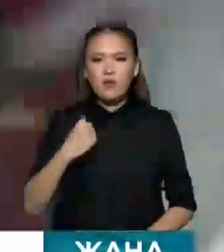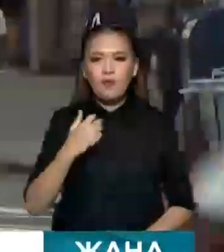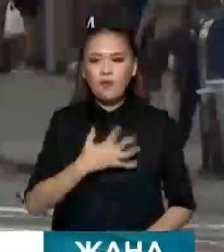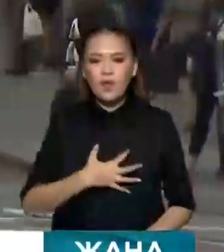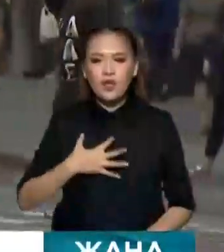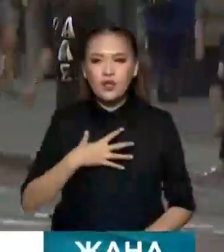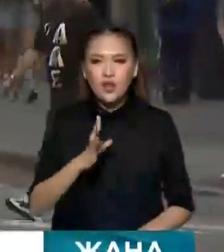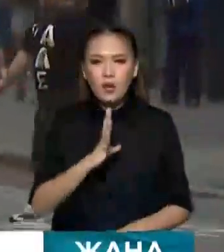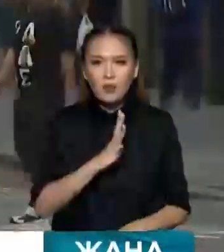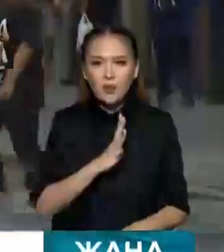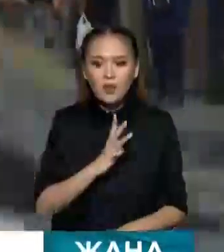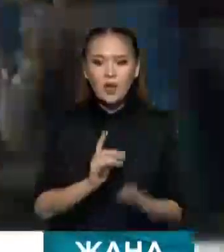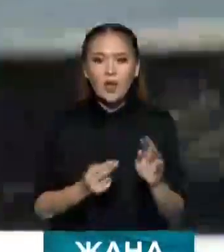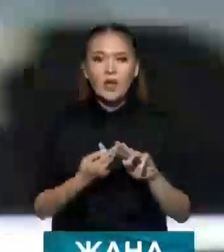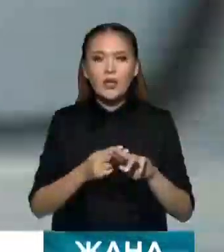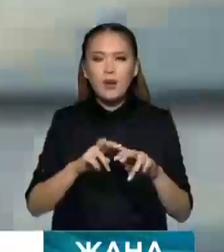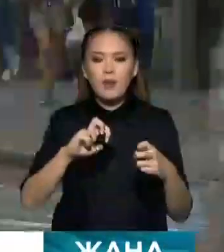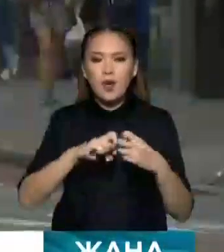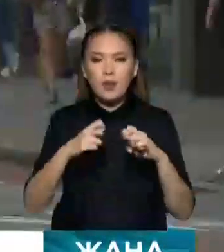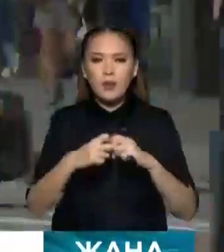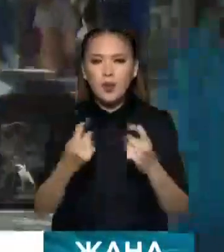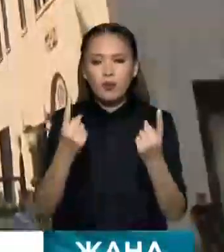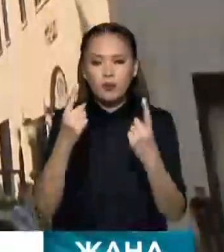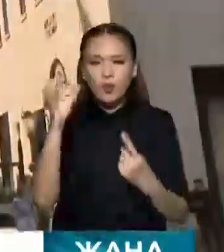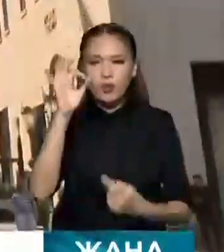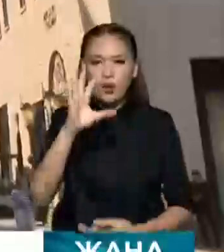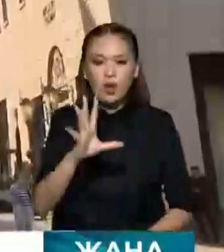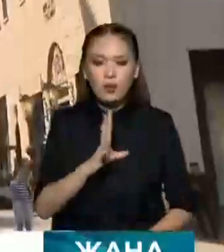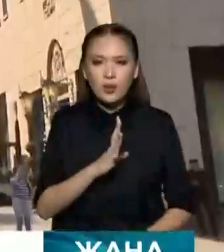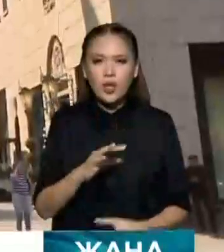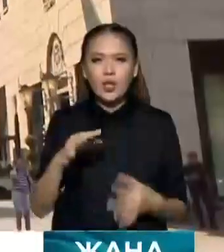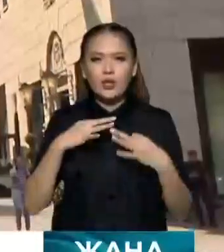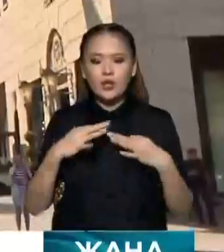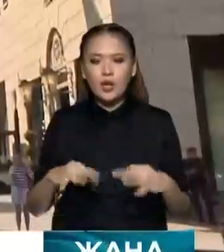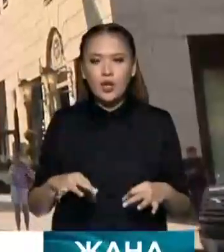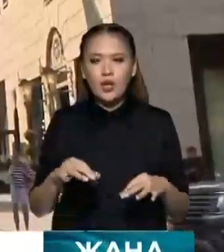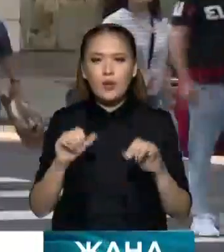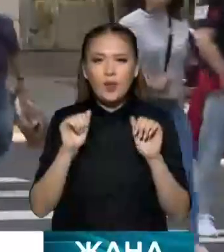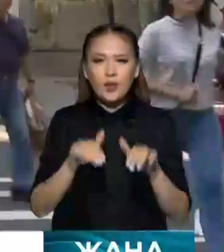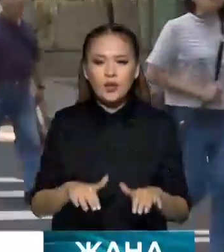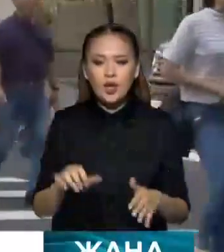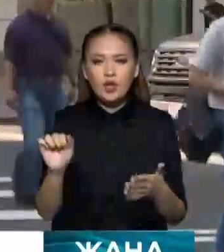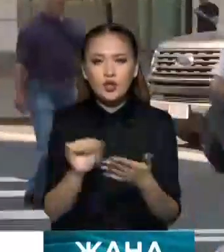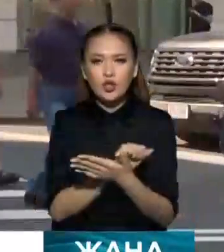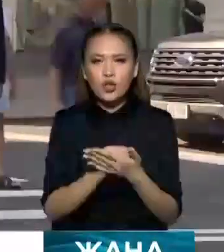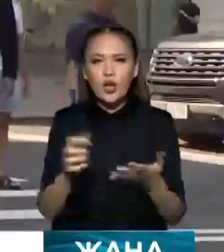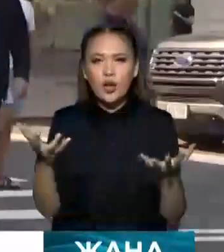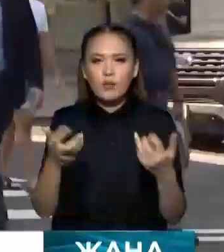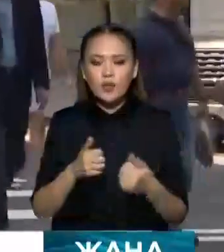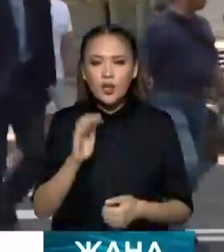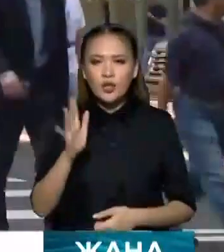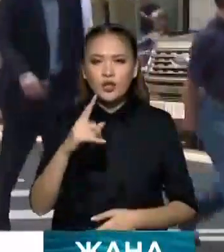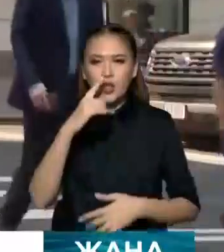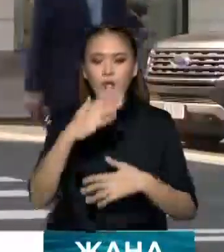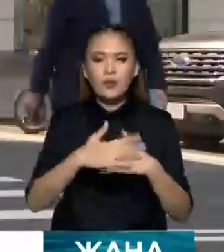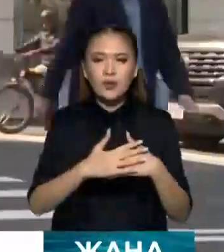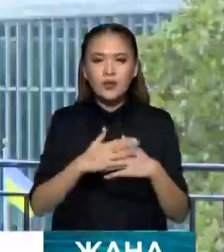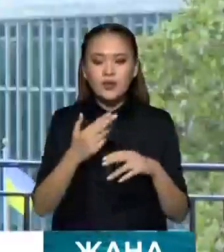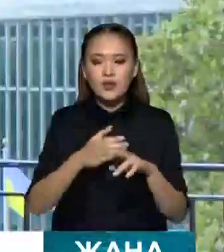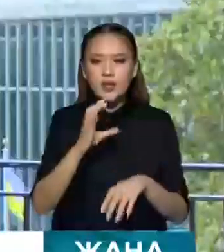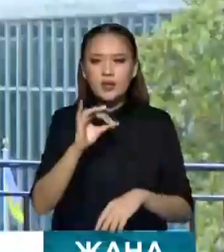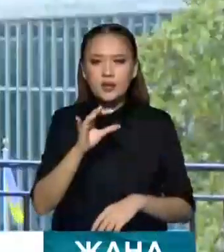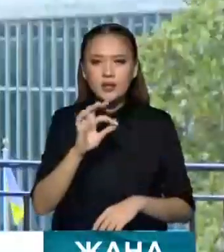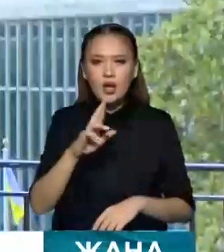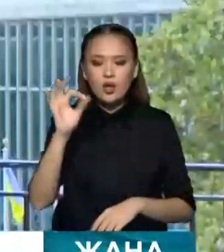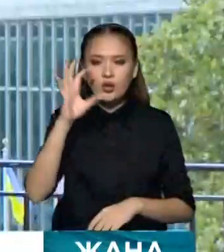жұртын алаңдатқан өзекті проблемаларды талқыға салып, оның шешілуіне себеп болар құжаттар қабылдайды. Жалпы биылғы сессияда қаралатын